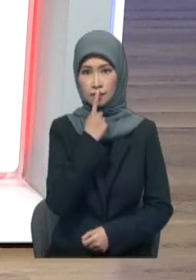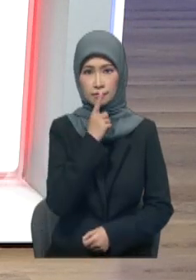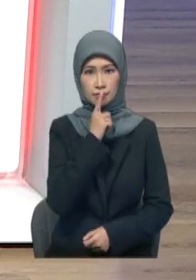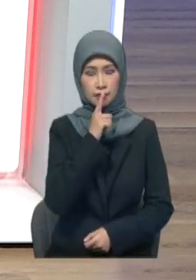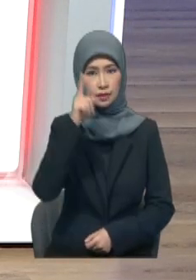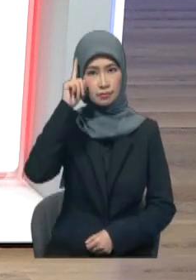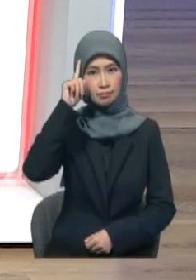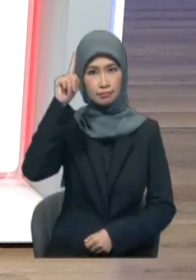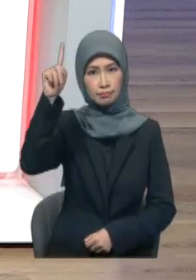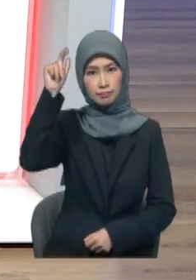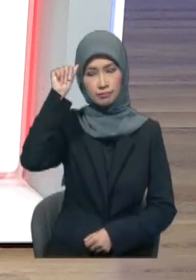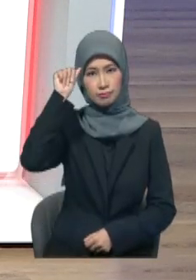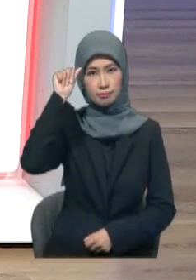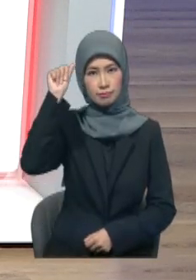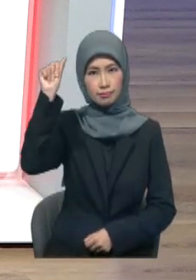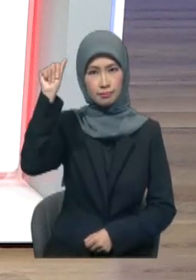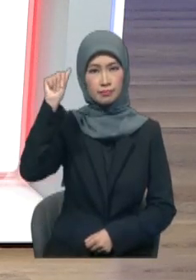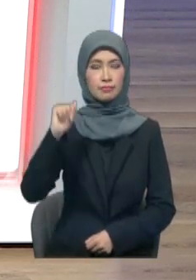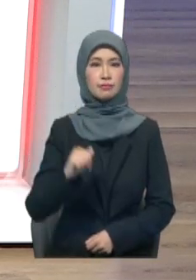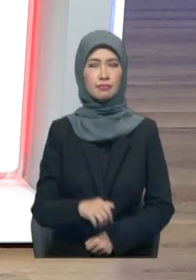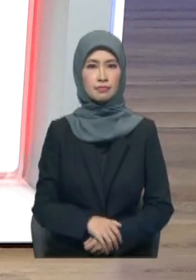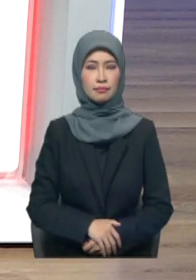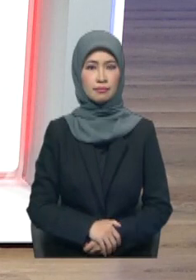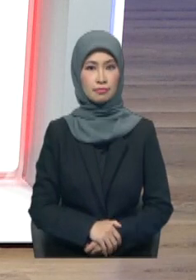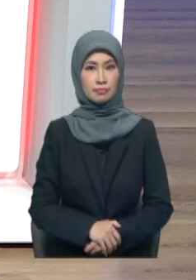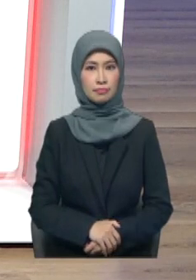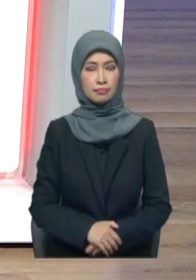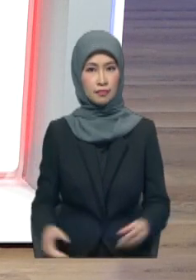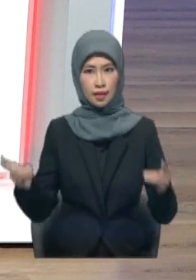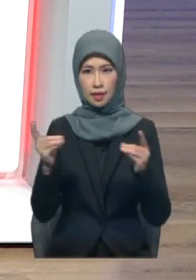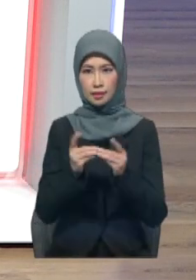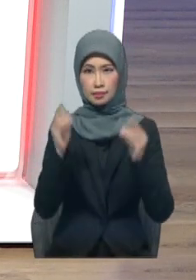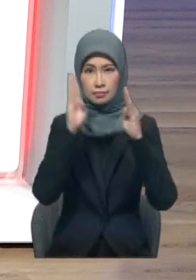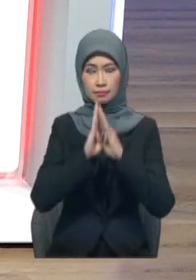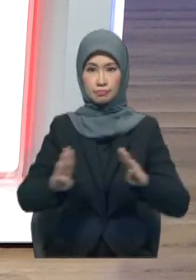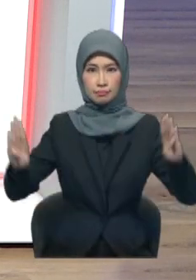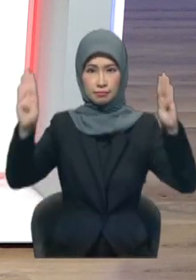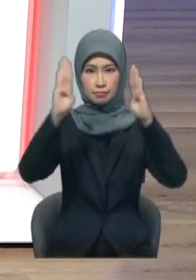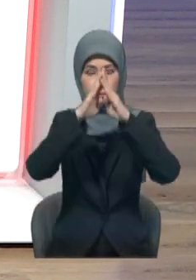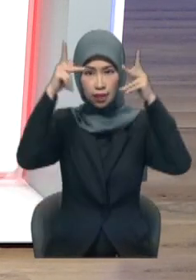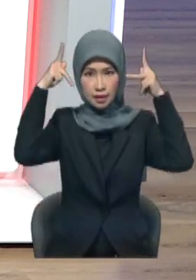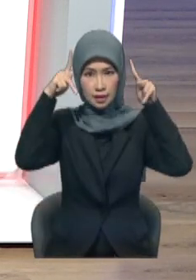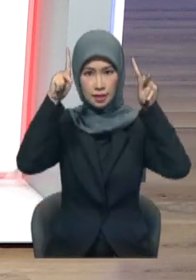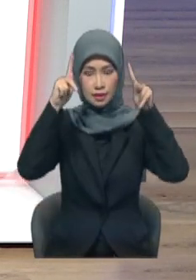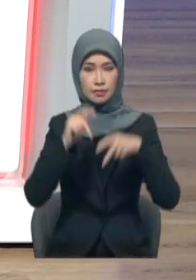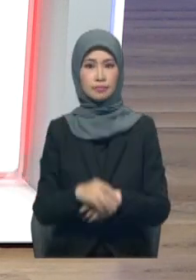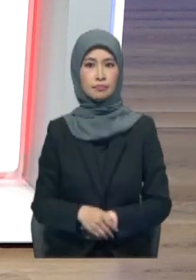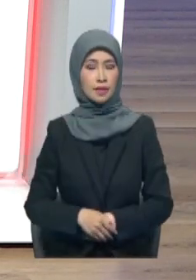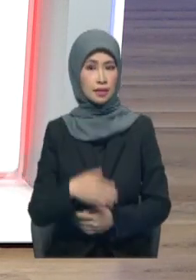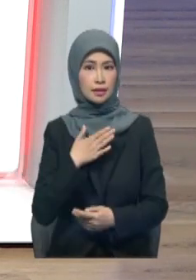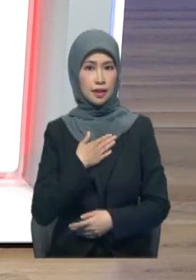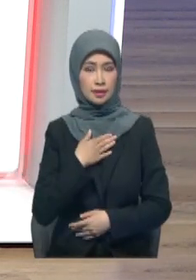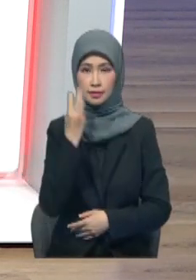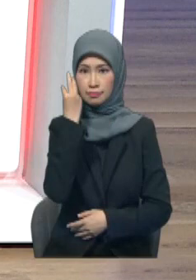bismillahirrahmanirrahim assalamualaikum warahmatullahi wabarakatuh bersua dalam berita perdana Malam ini saya razq razin